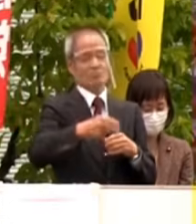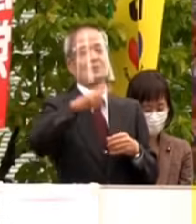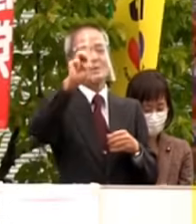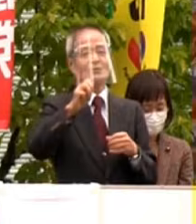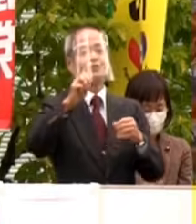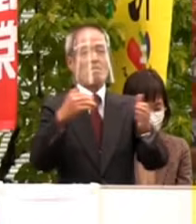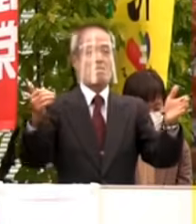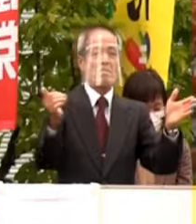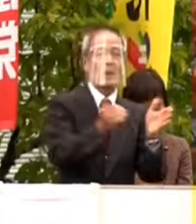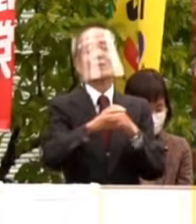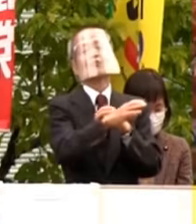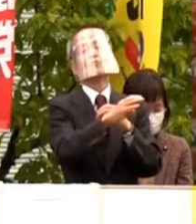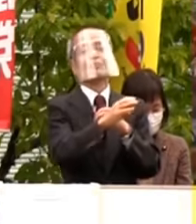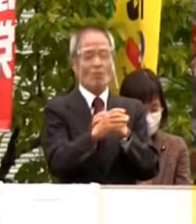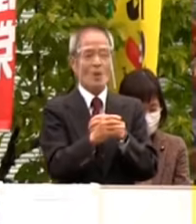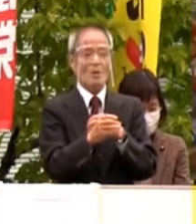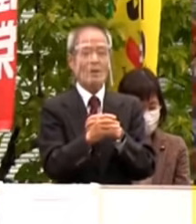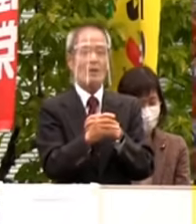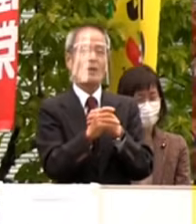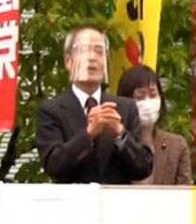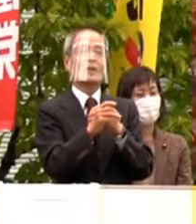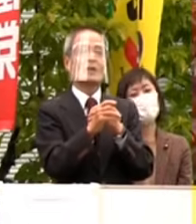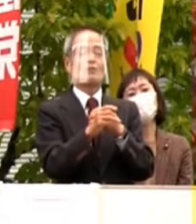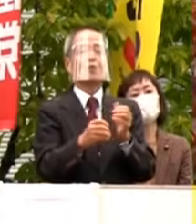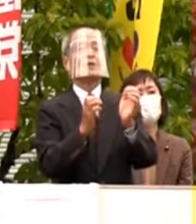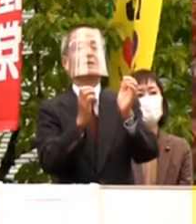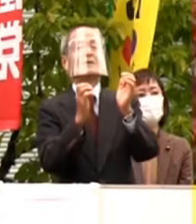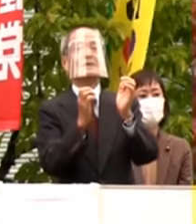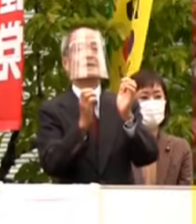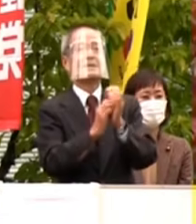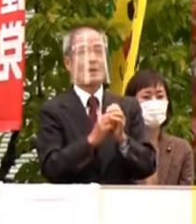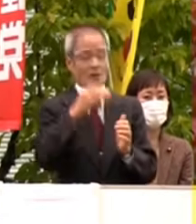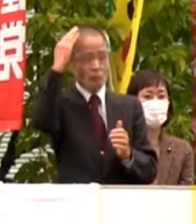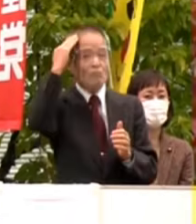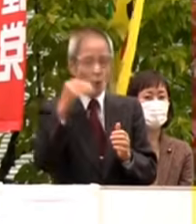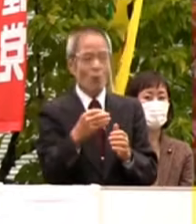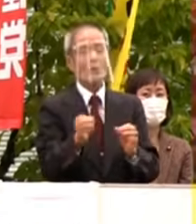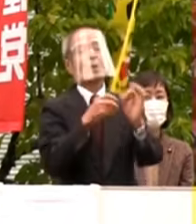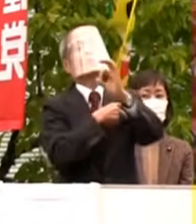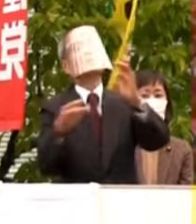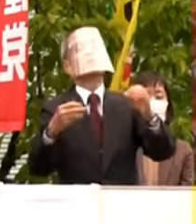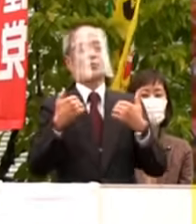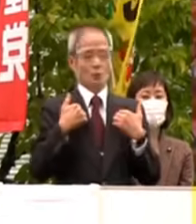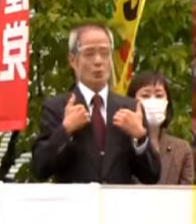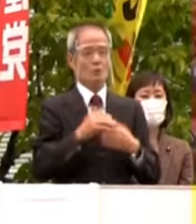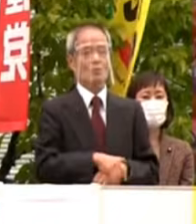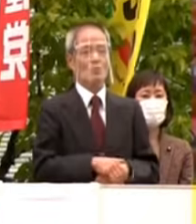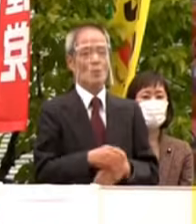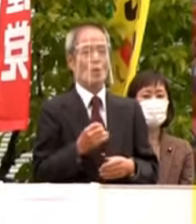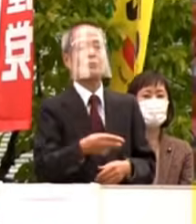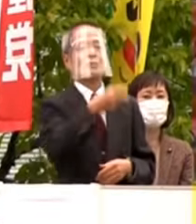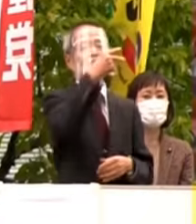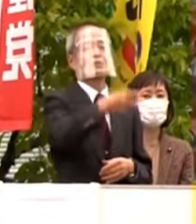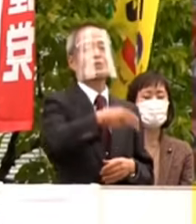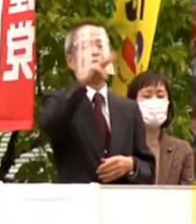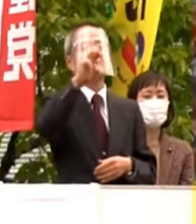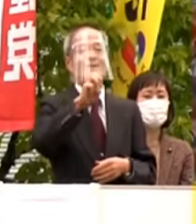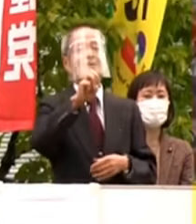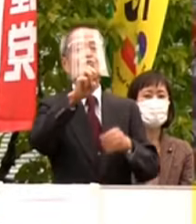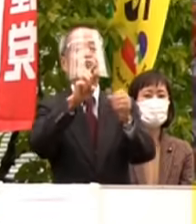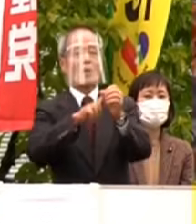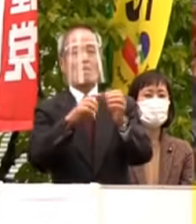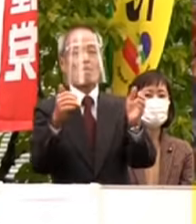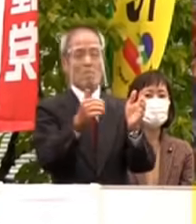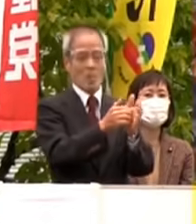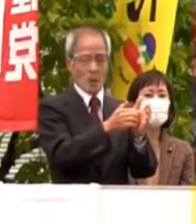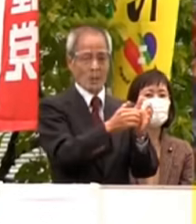んか。もう一つ驚いたのは、2030年の原発の比率 20%